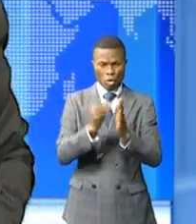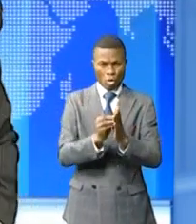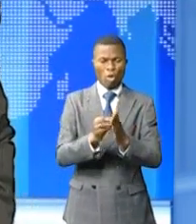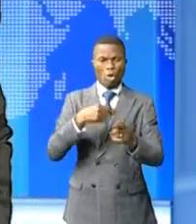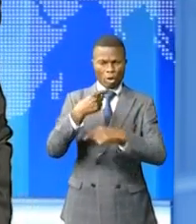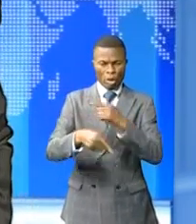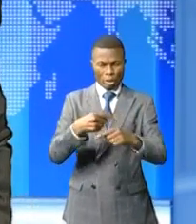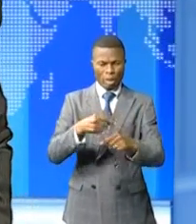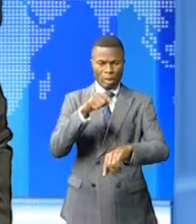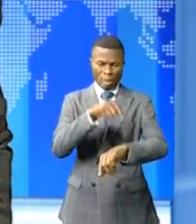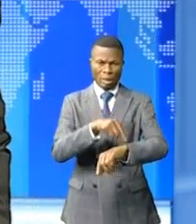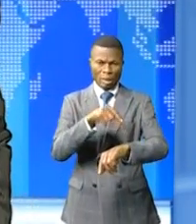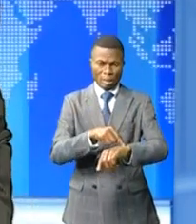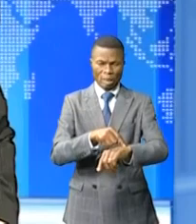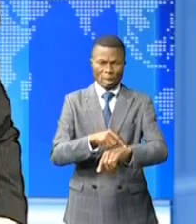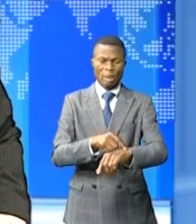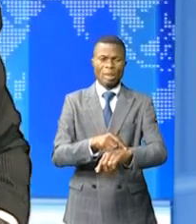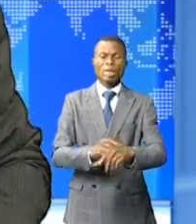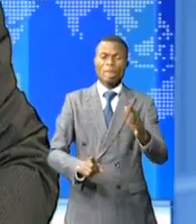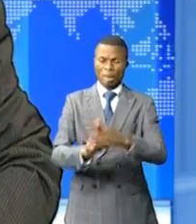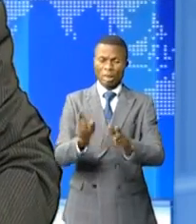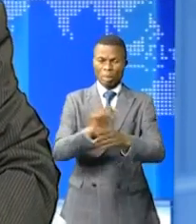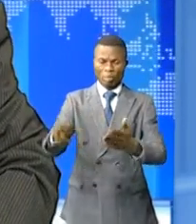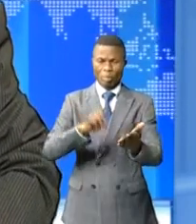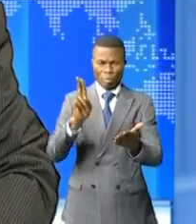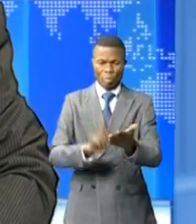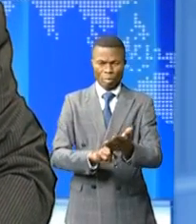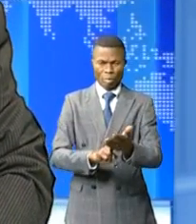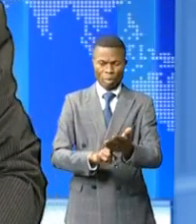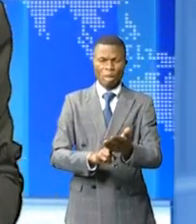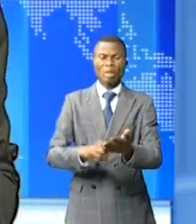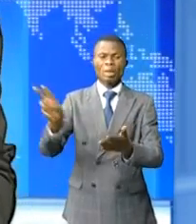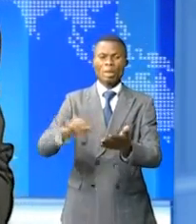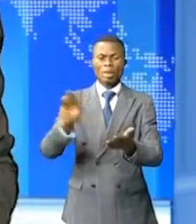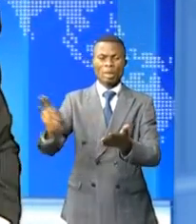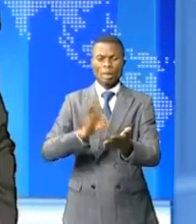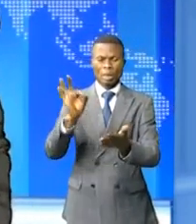effets à la date de sa signature,